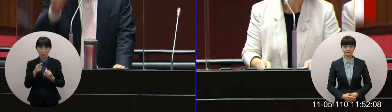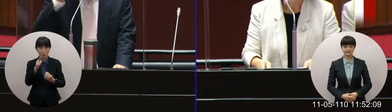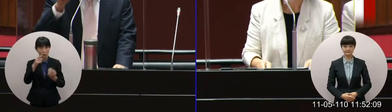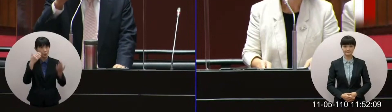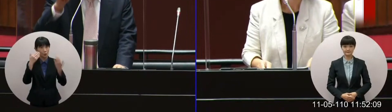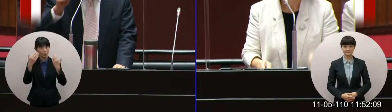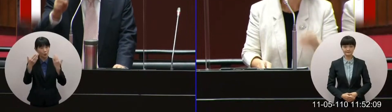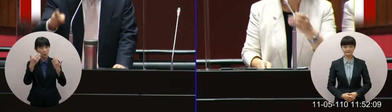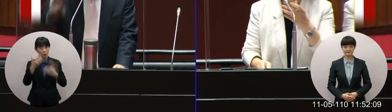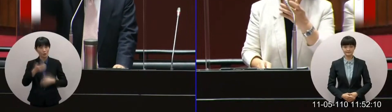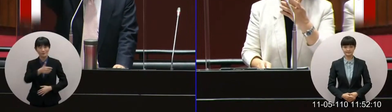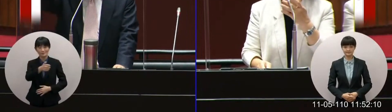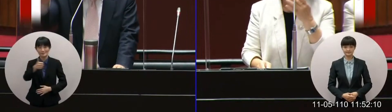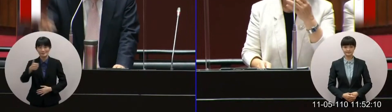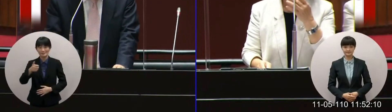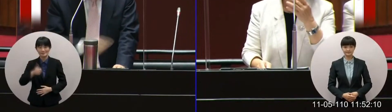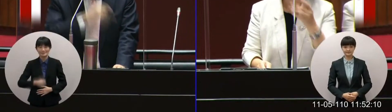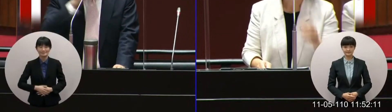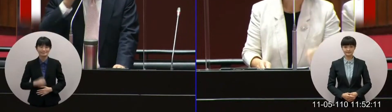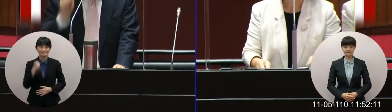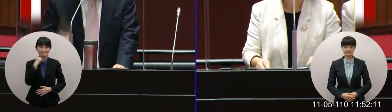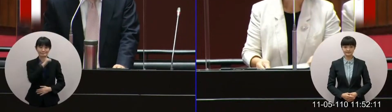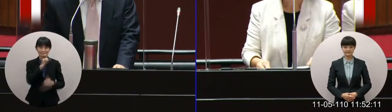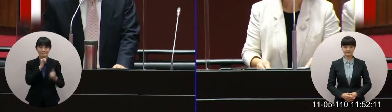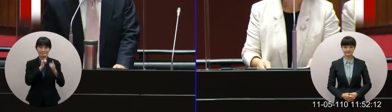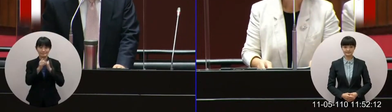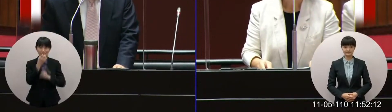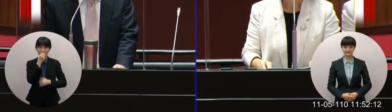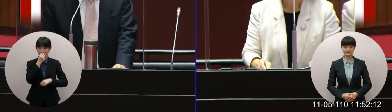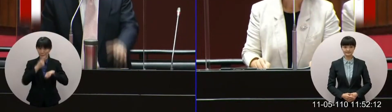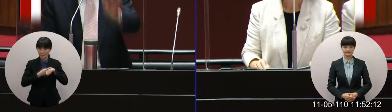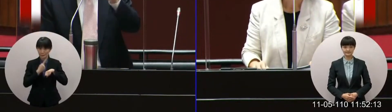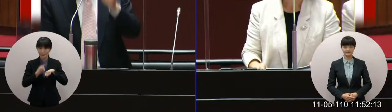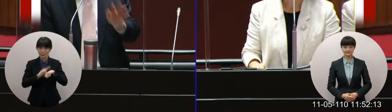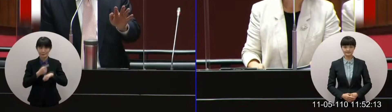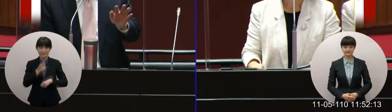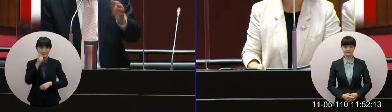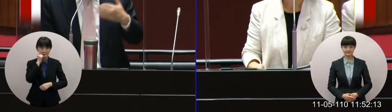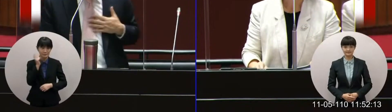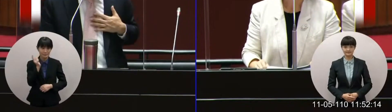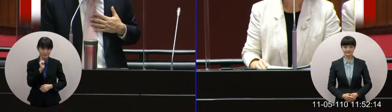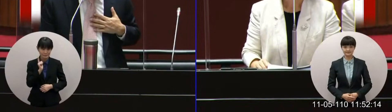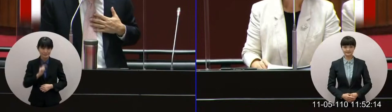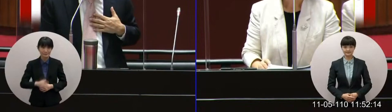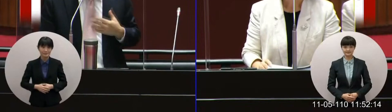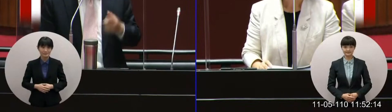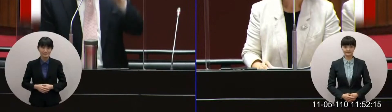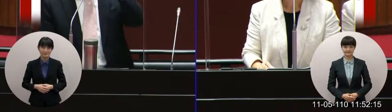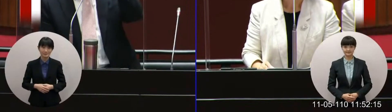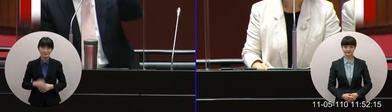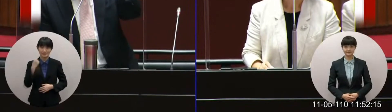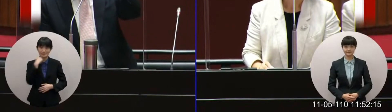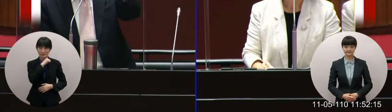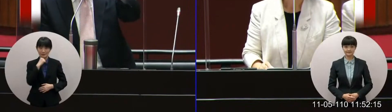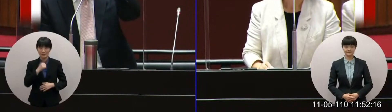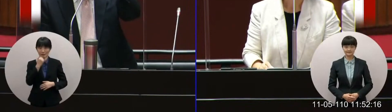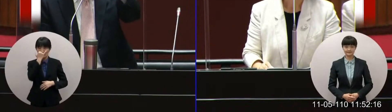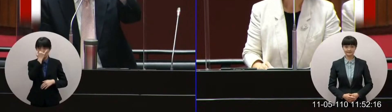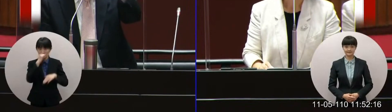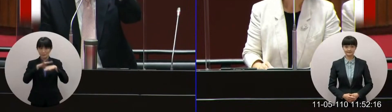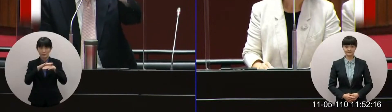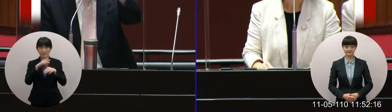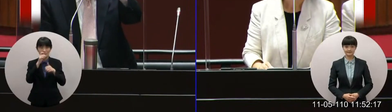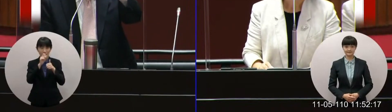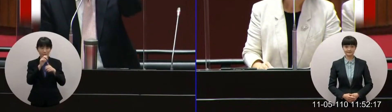谢。确确实实，台湾人的饮食习惯喜欢吃本国猪肉，纵算